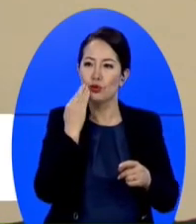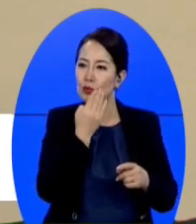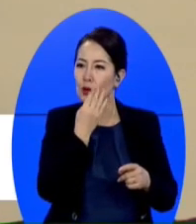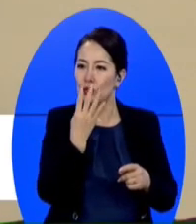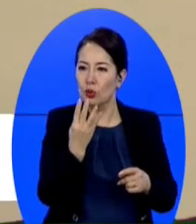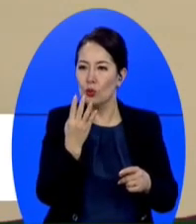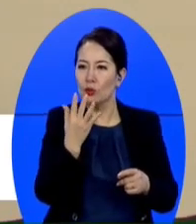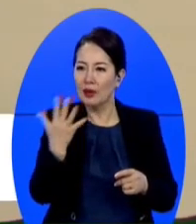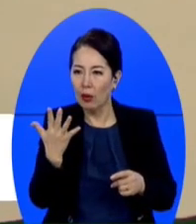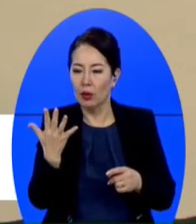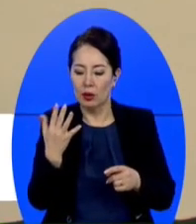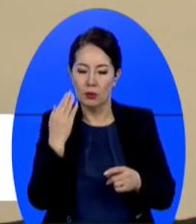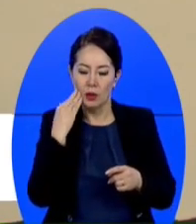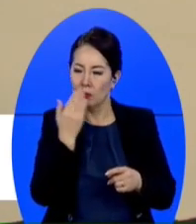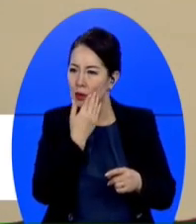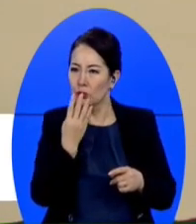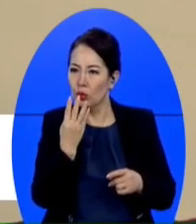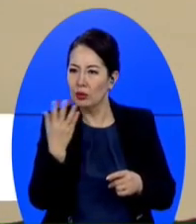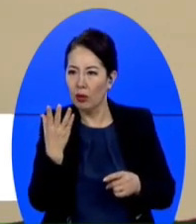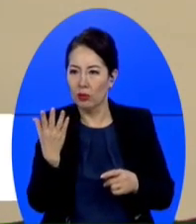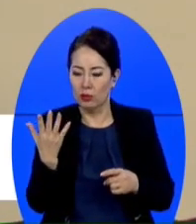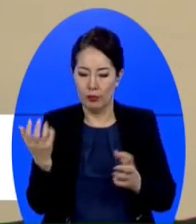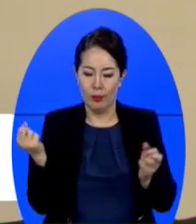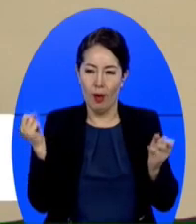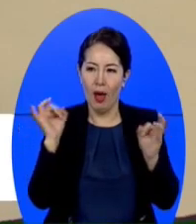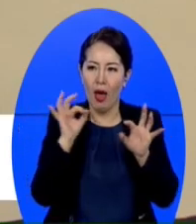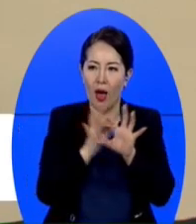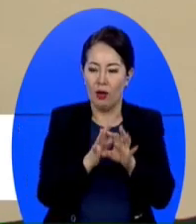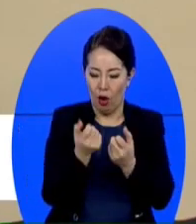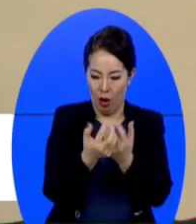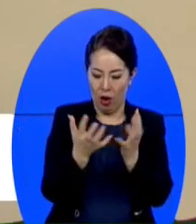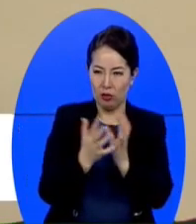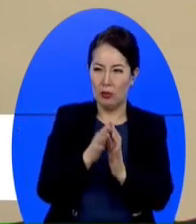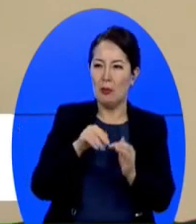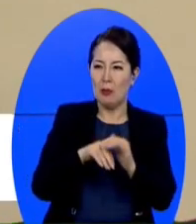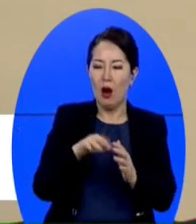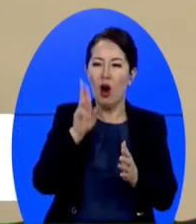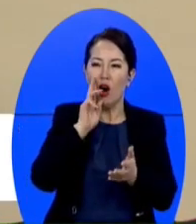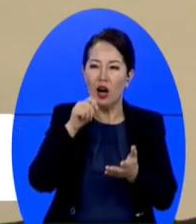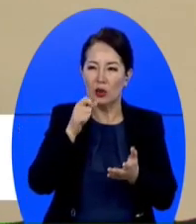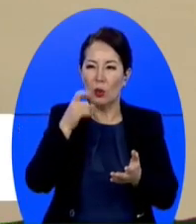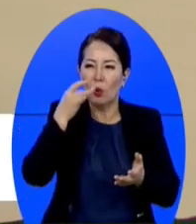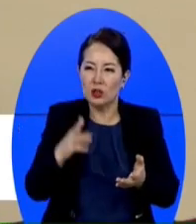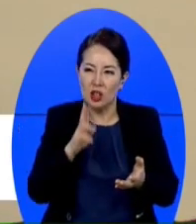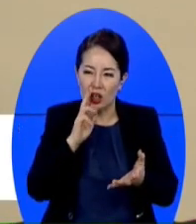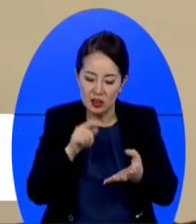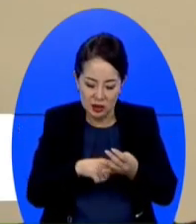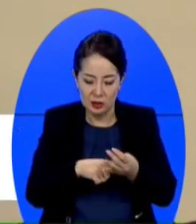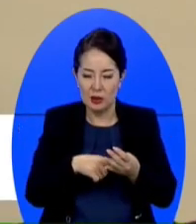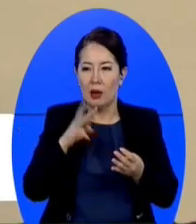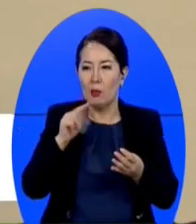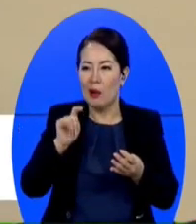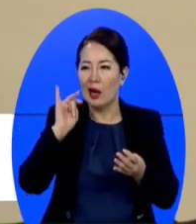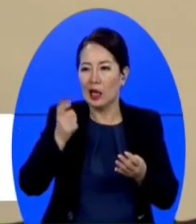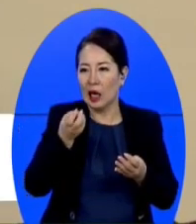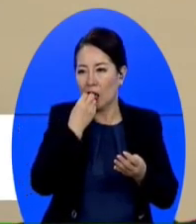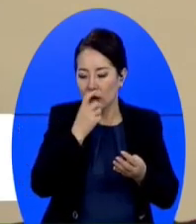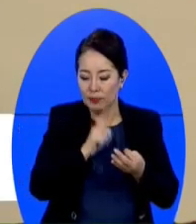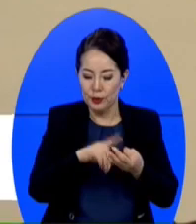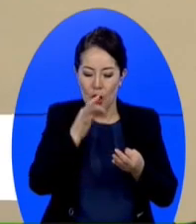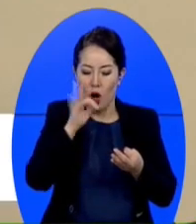эмнэлгүүд ажил хийж байдаг. Яагаад гэхээр олон хоног хурц хоол идсэн, маш их мах хэрэглэсэн, нэг одоо өөх толтой